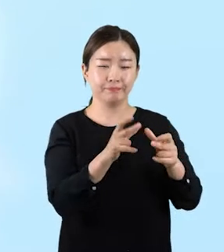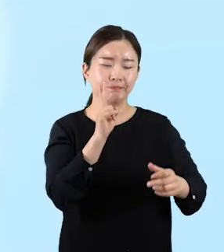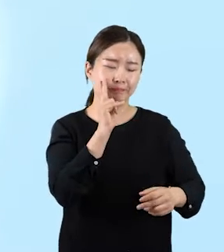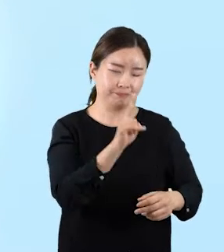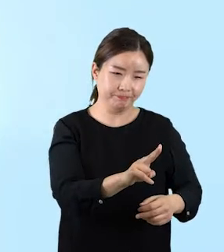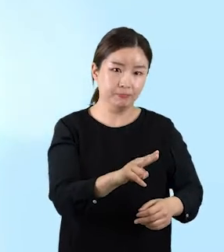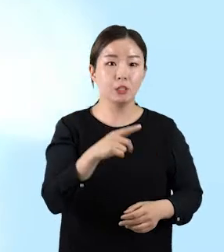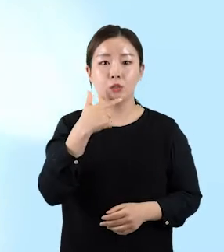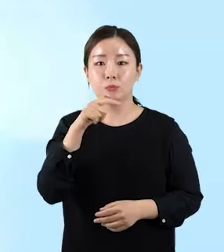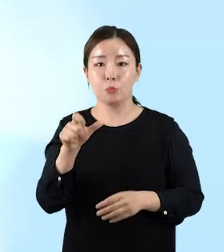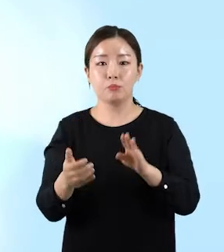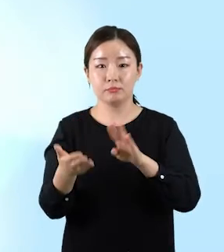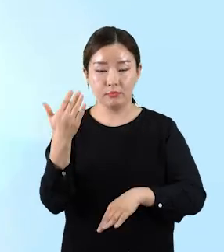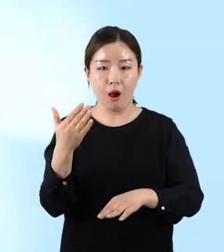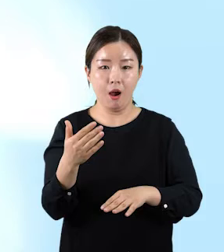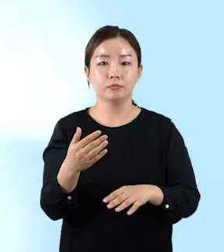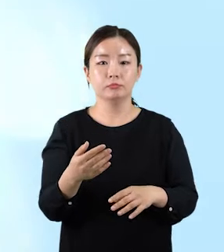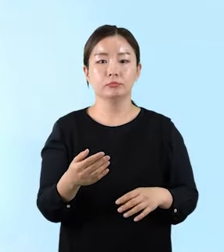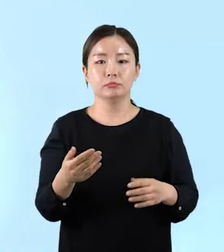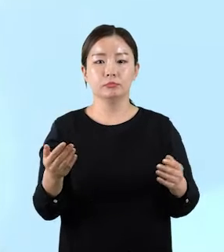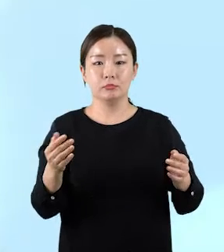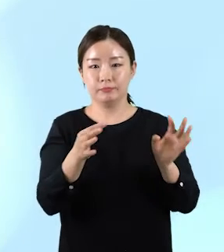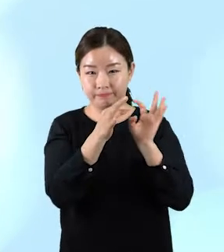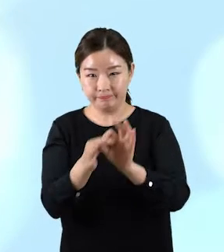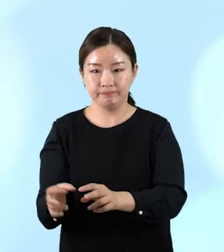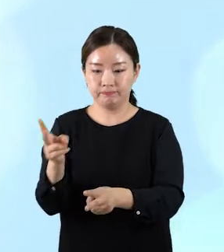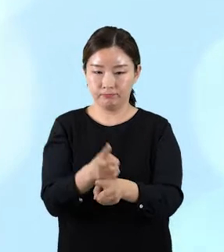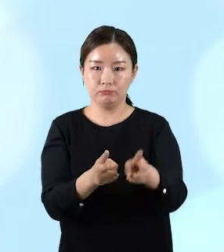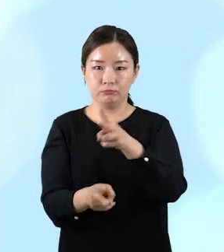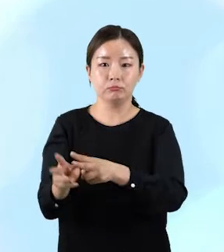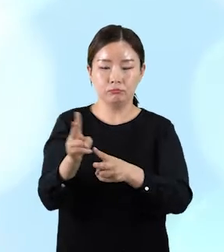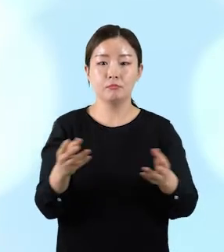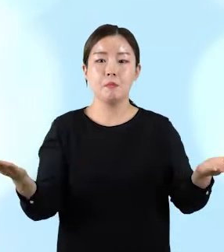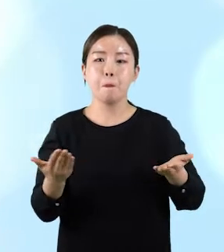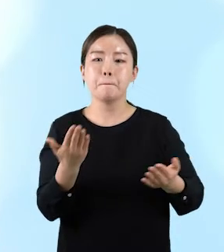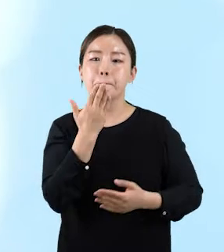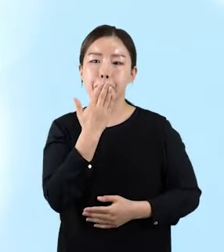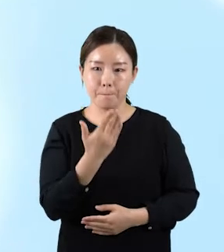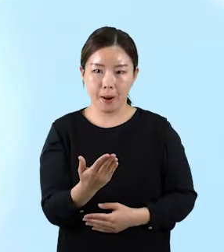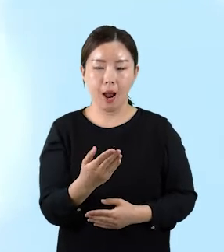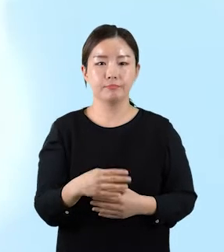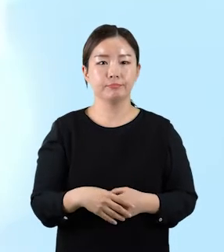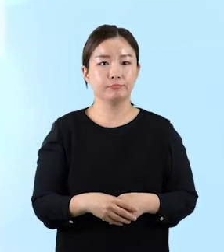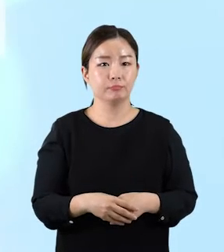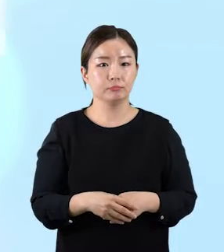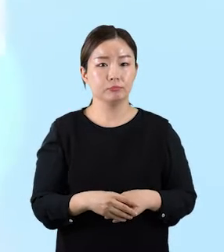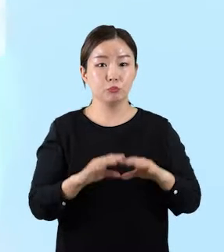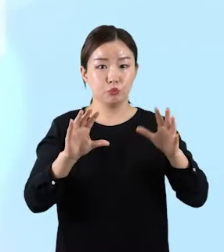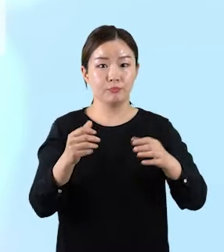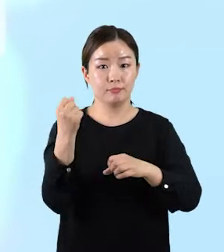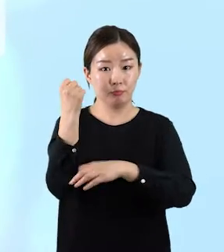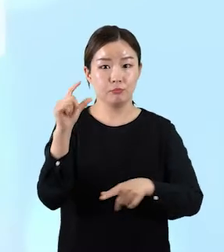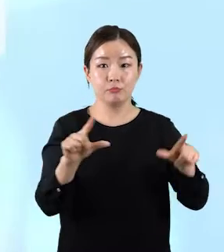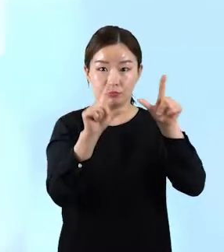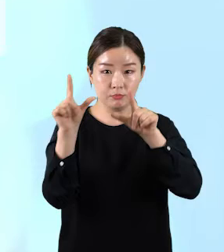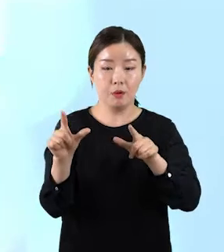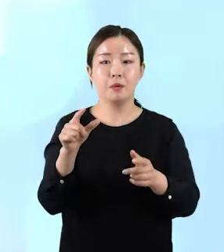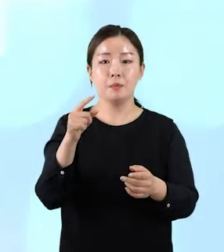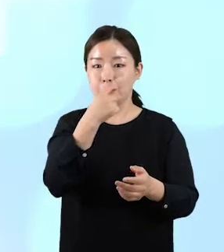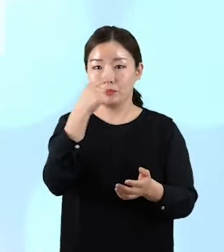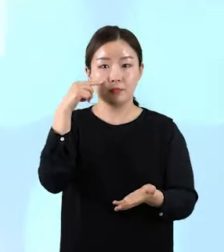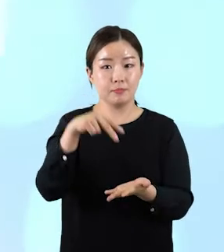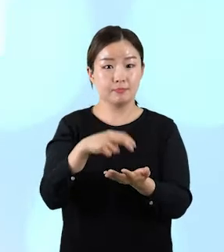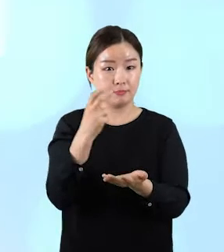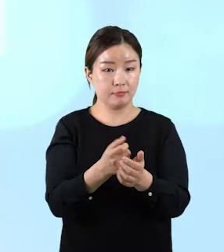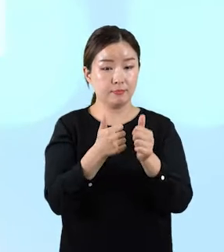심한 장애인 혹은 65세 이상인 자는 연속 참여가 가능합니다. 또한 국민기초생활보장법에